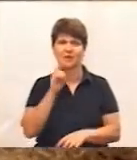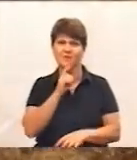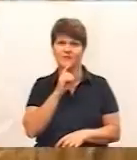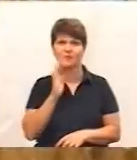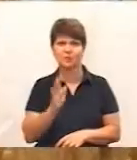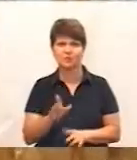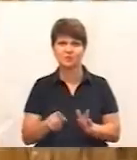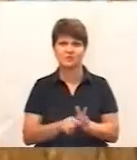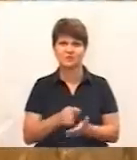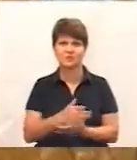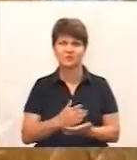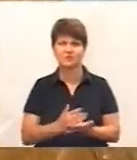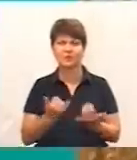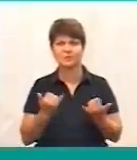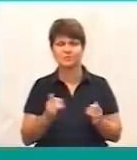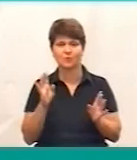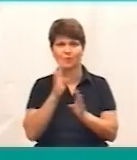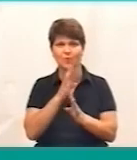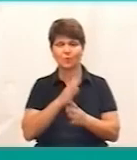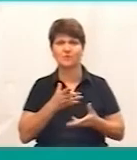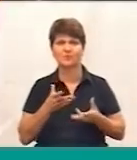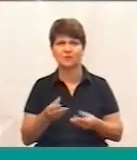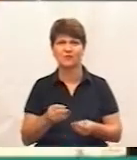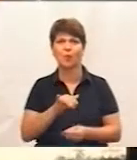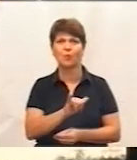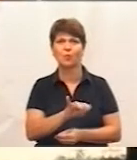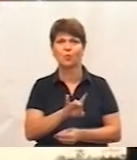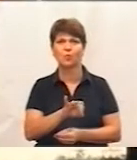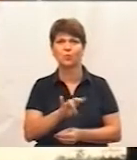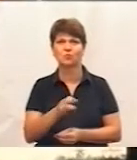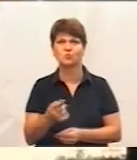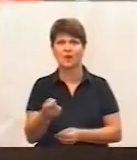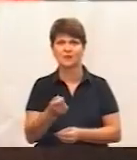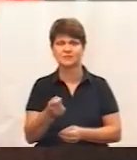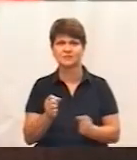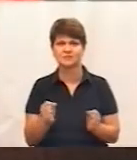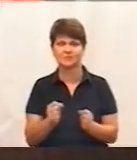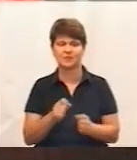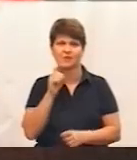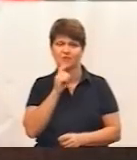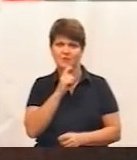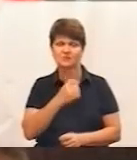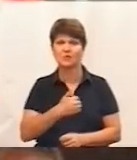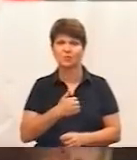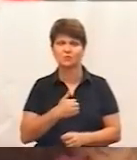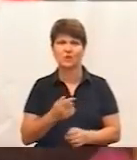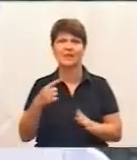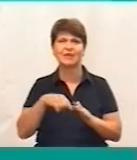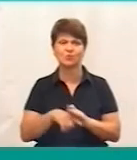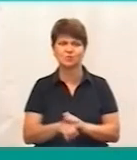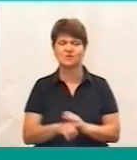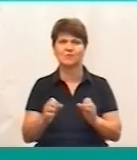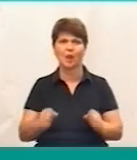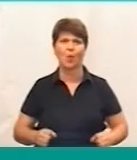та як погода вплинула на цьогорічний врожай озимини? У Жмеринці на Вінниччині хочуть облаштувати інклюзивну гойдалку, що підтримують